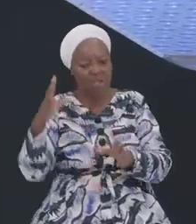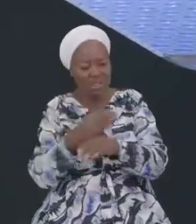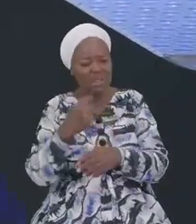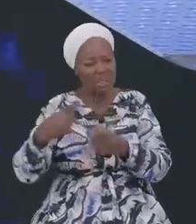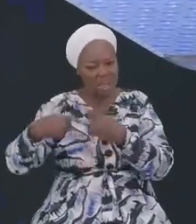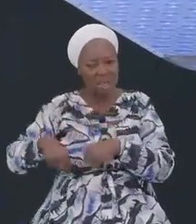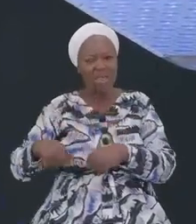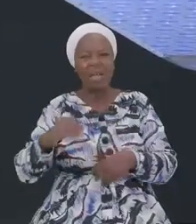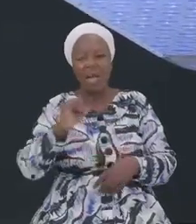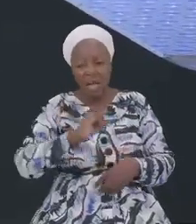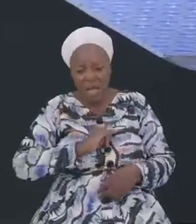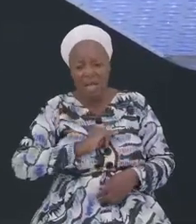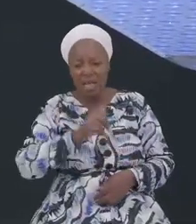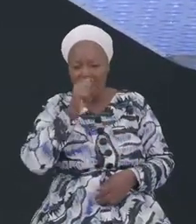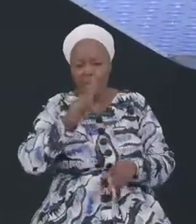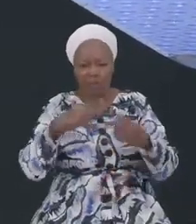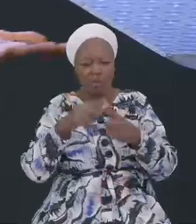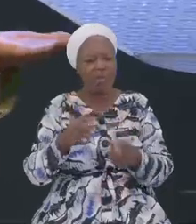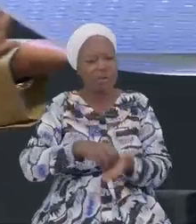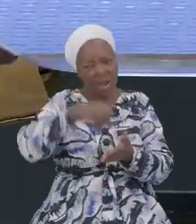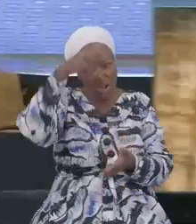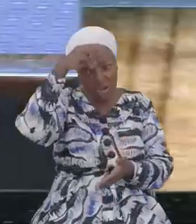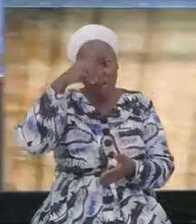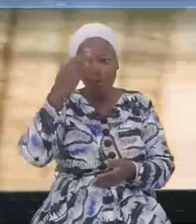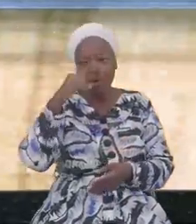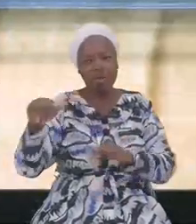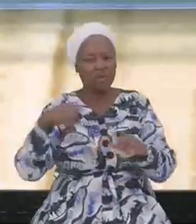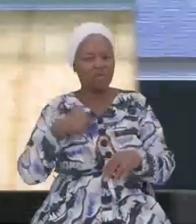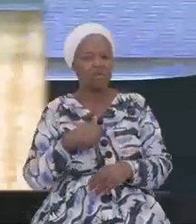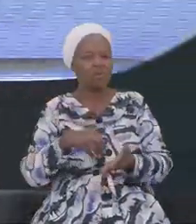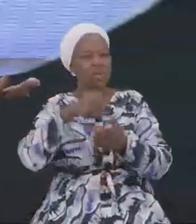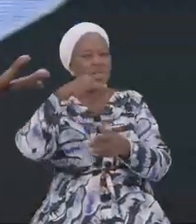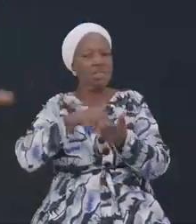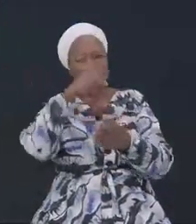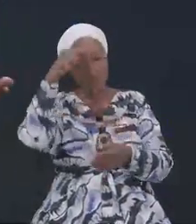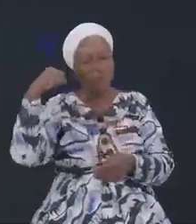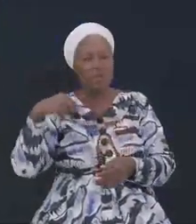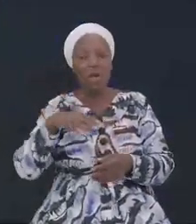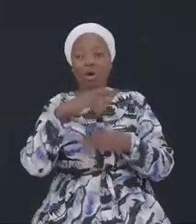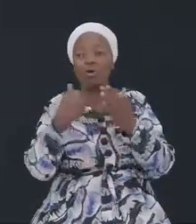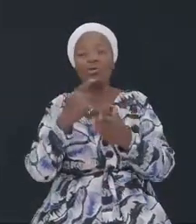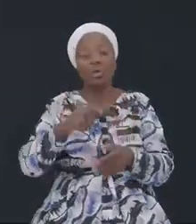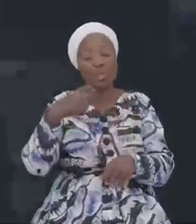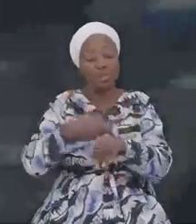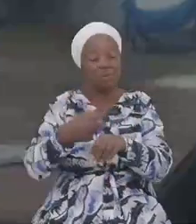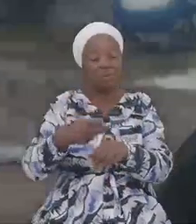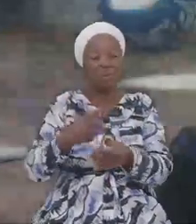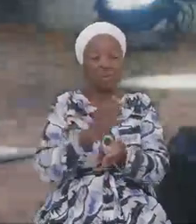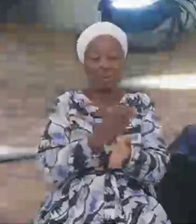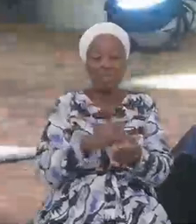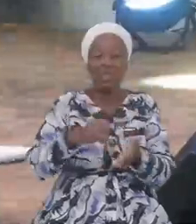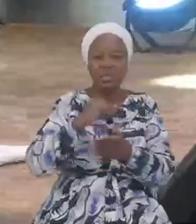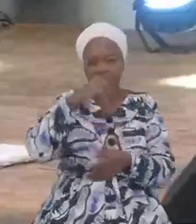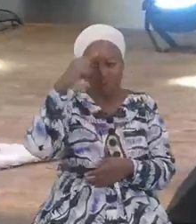Je dois apprendre. Qu'est-ce que nous apprenons? Pourquoi nous apprenons? Pourquoi les matières difficiles, nous les apprenons? Parce que